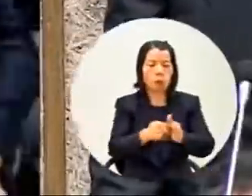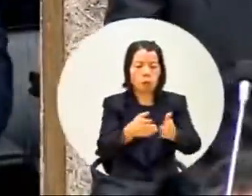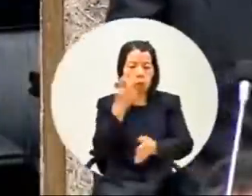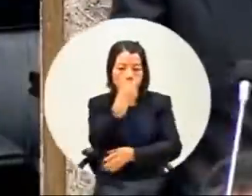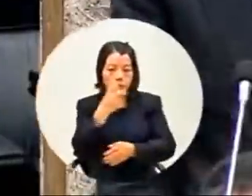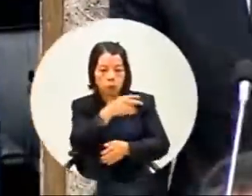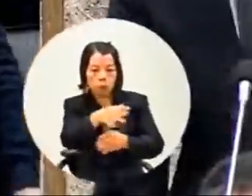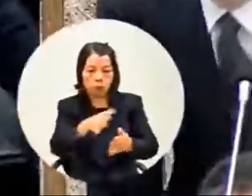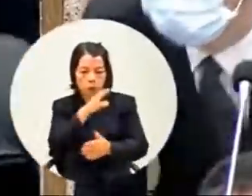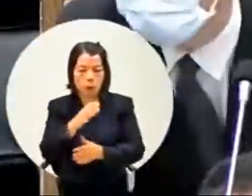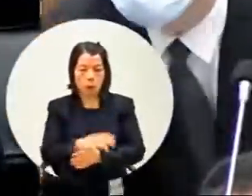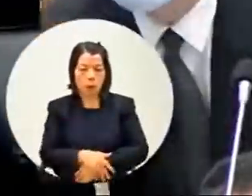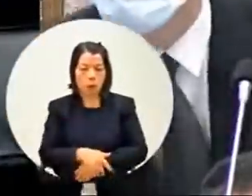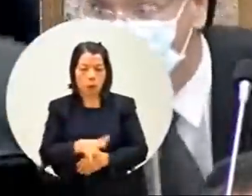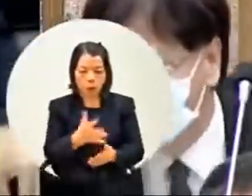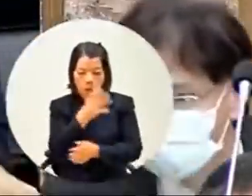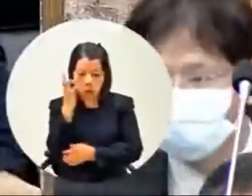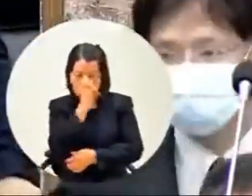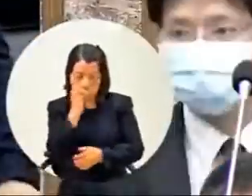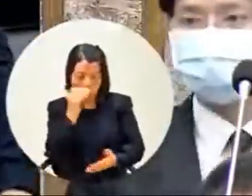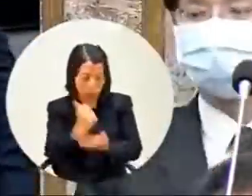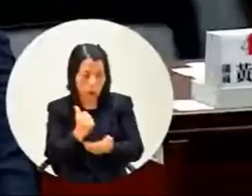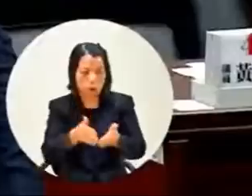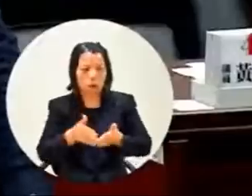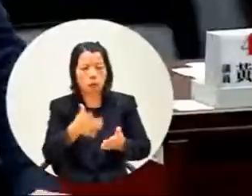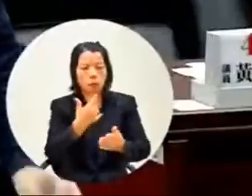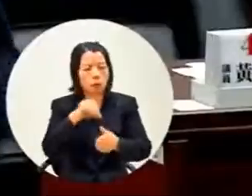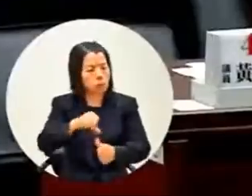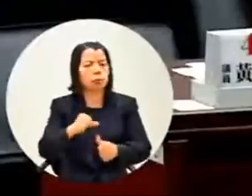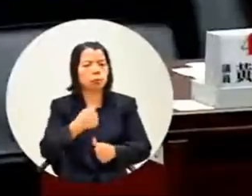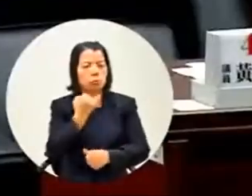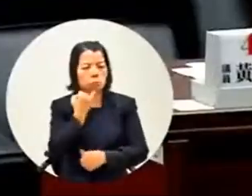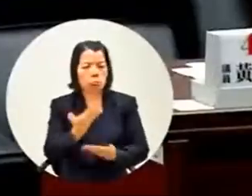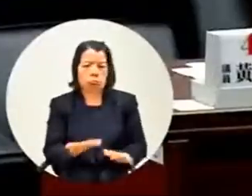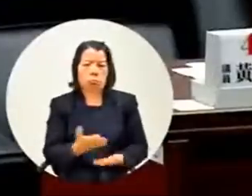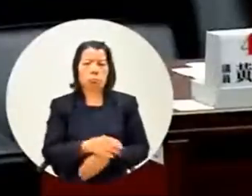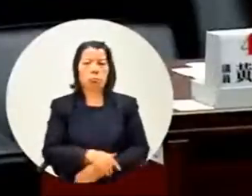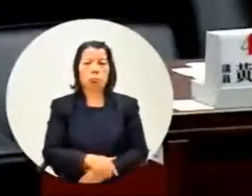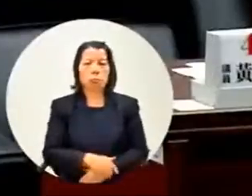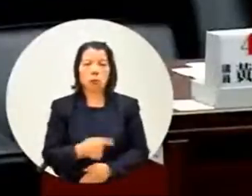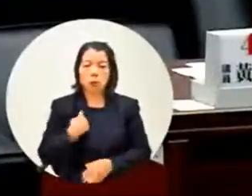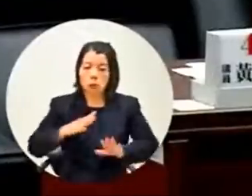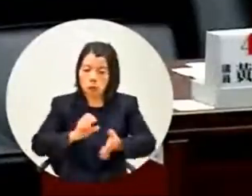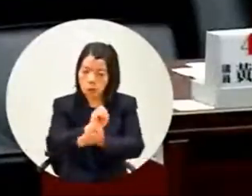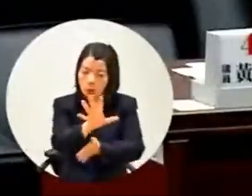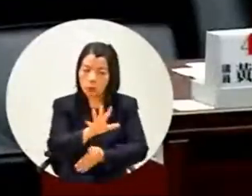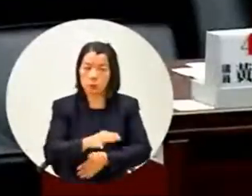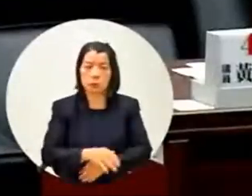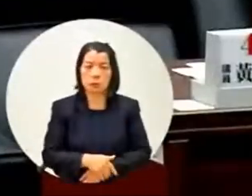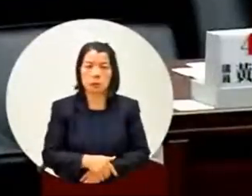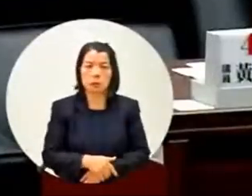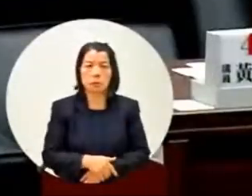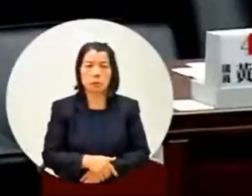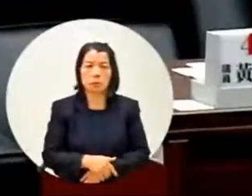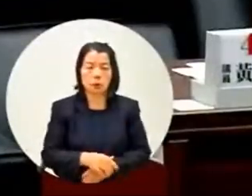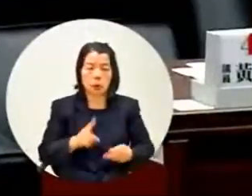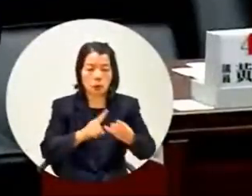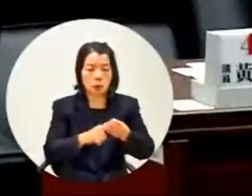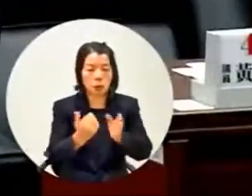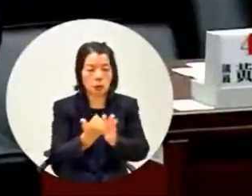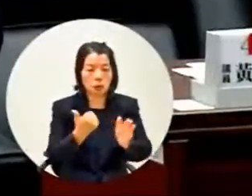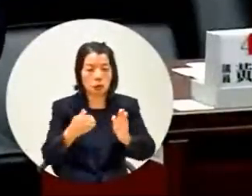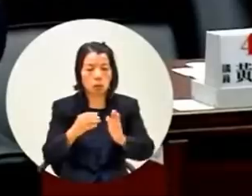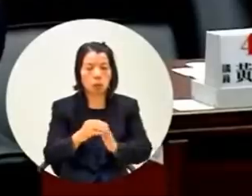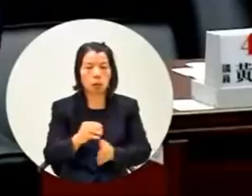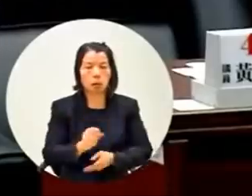那你请坐， 查不到是不能够那个。 好，你请坐哈，市长。那我告诉你，王端仁在